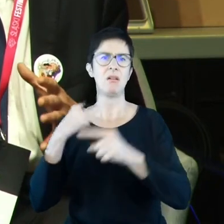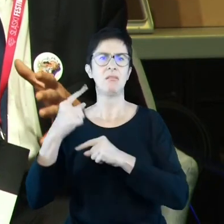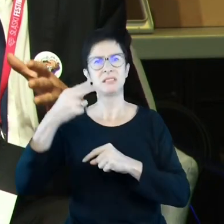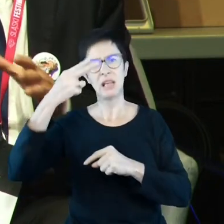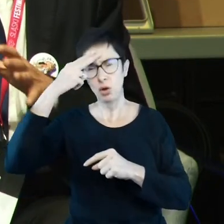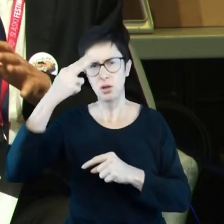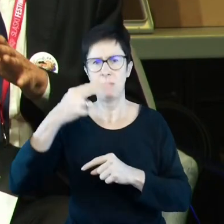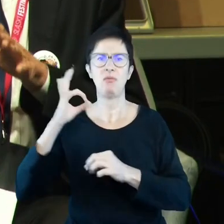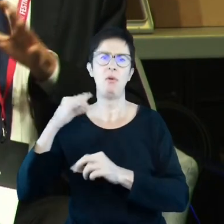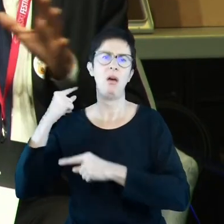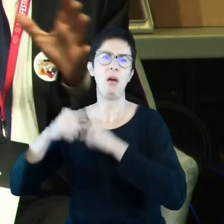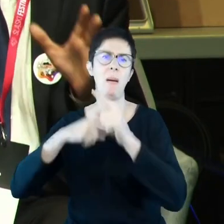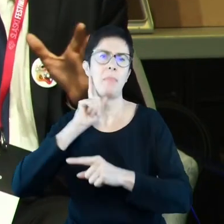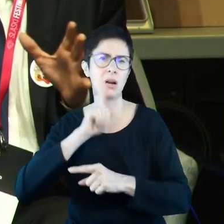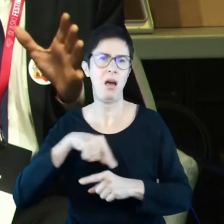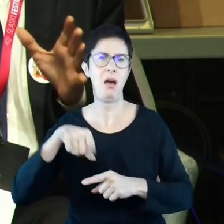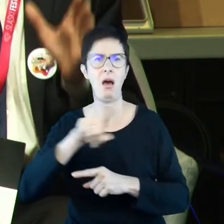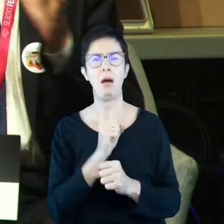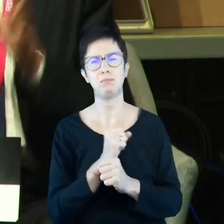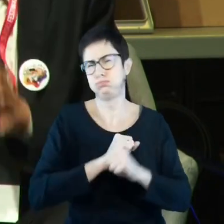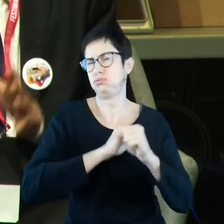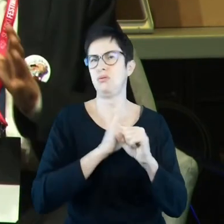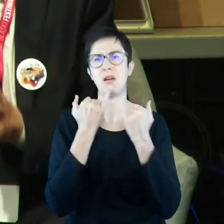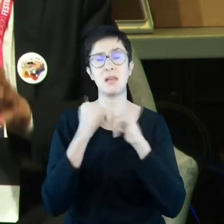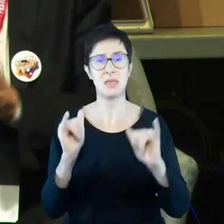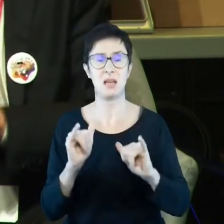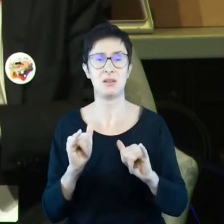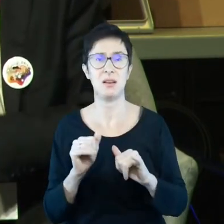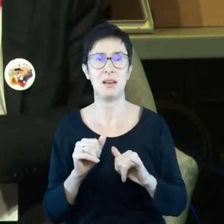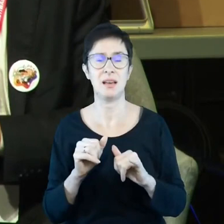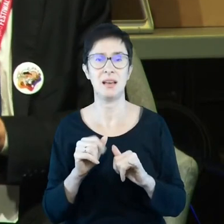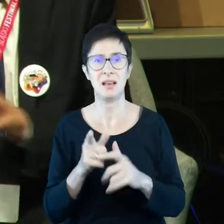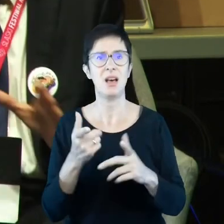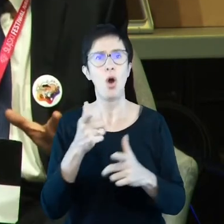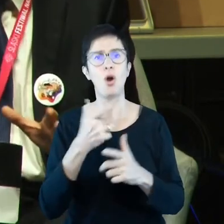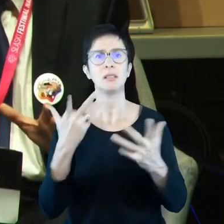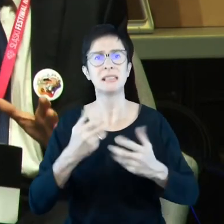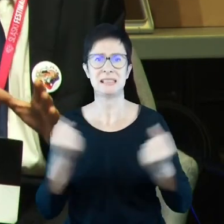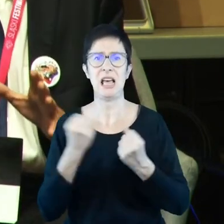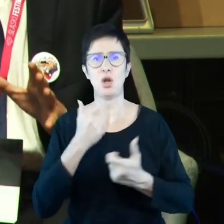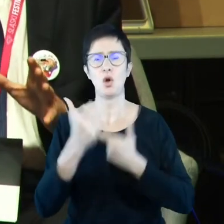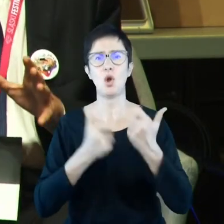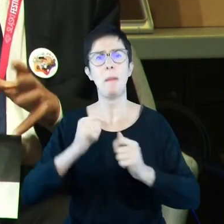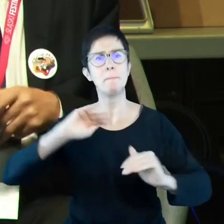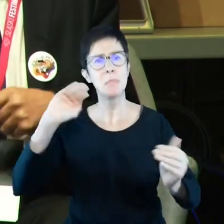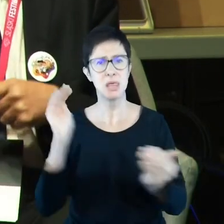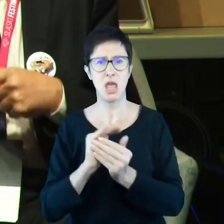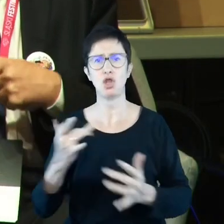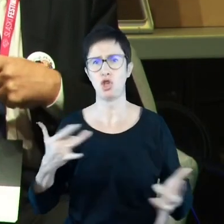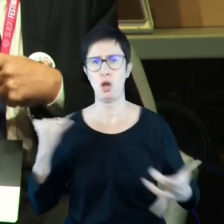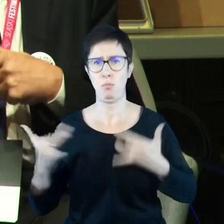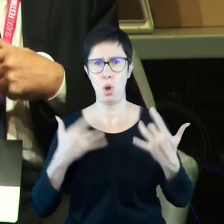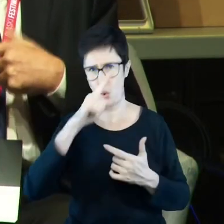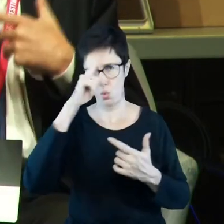właśnie, żeby w którymś momencie zmniejszyć ilość cierpienia na świecie. Więc ten kapitan Hu jest jednocześnie